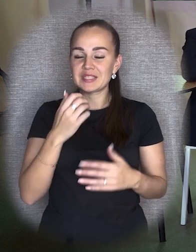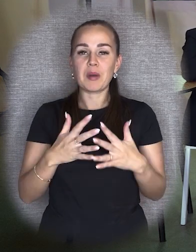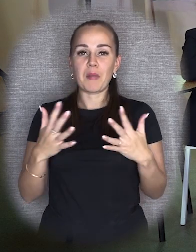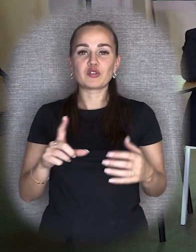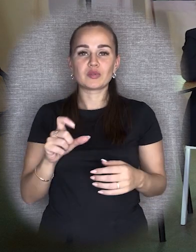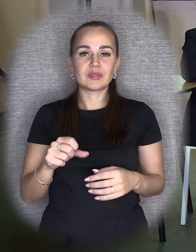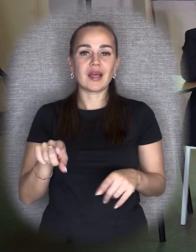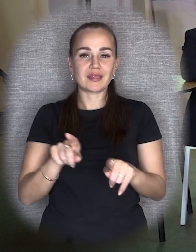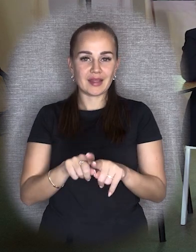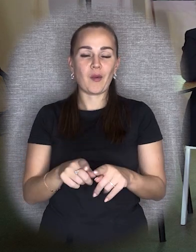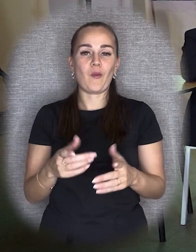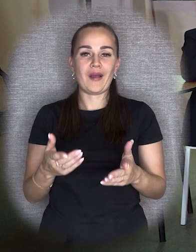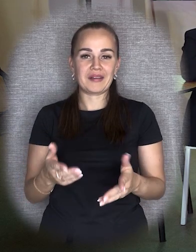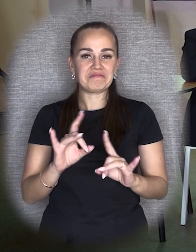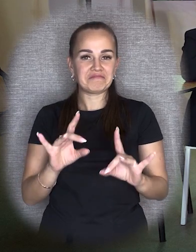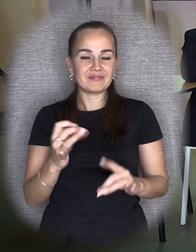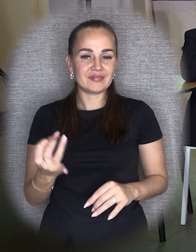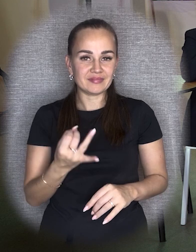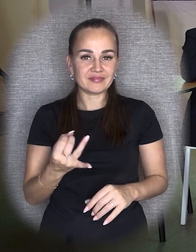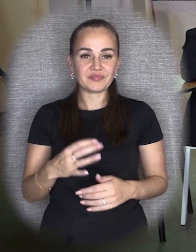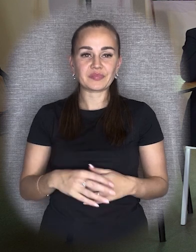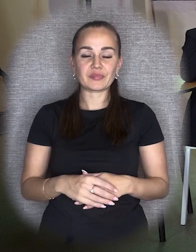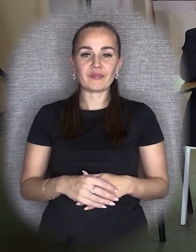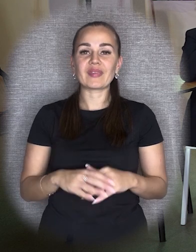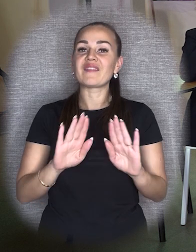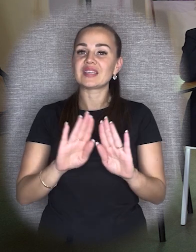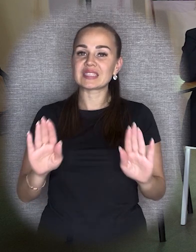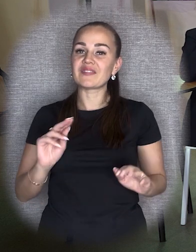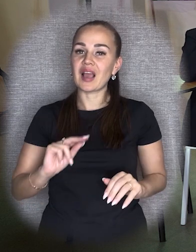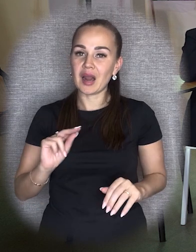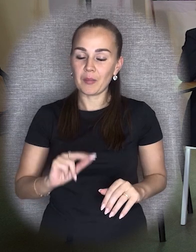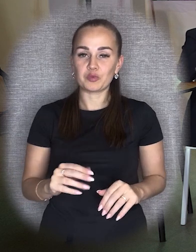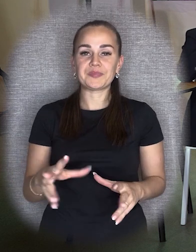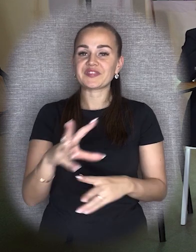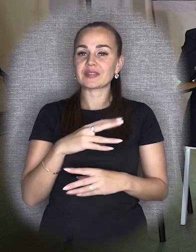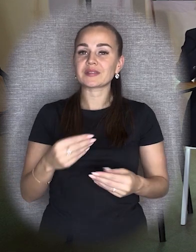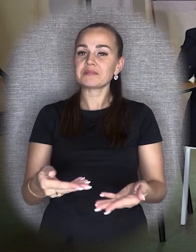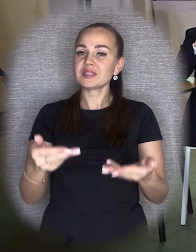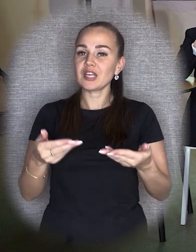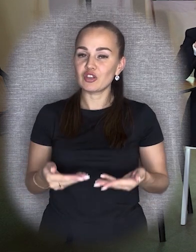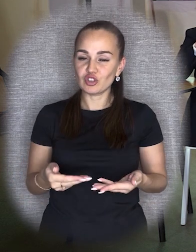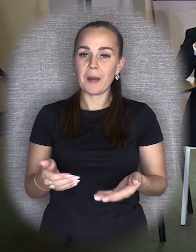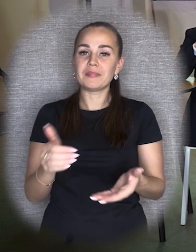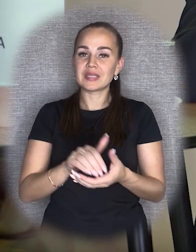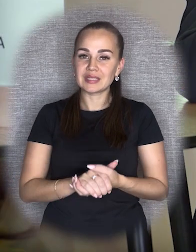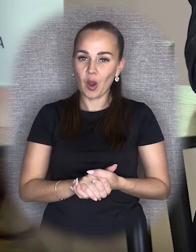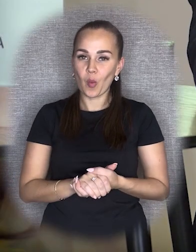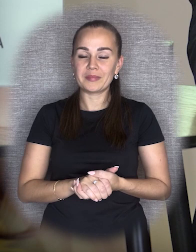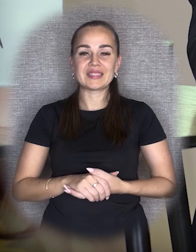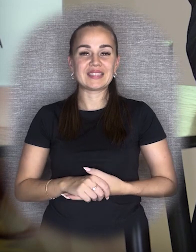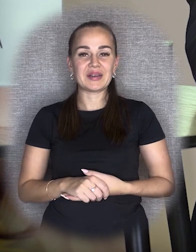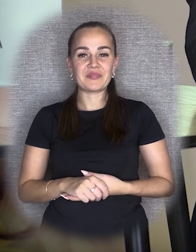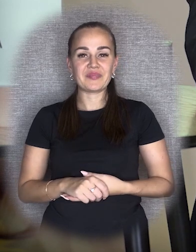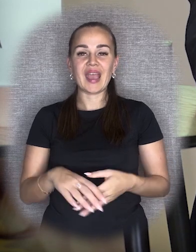Спасибо большое за такое напутствие. Ну что, выставка работает. Я всех приглашаю